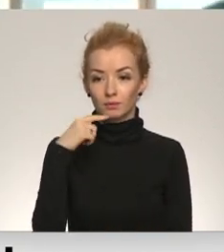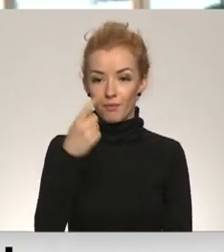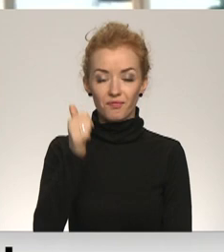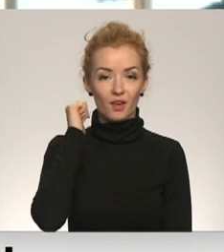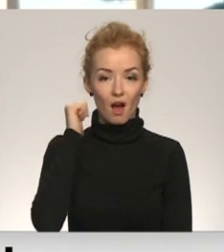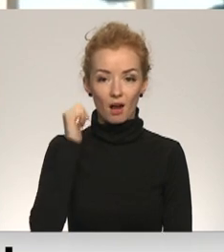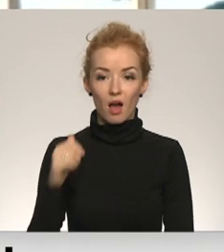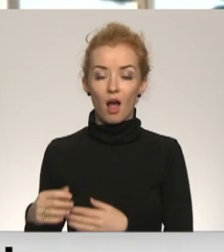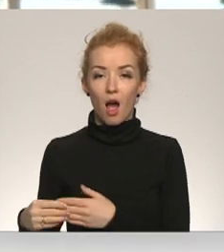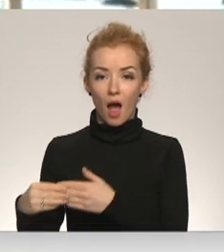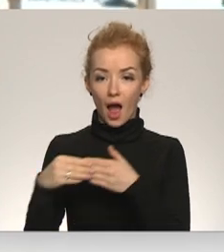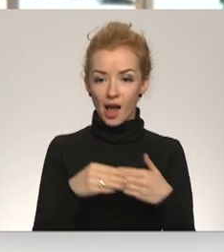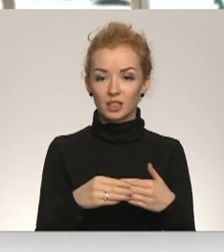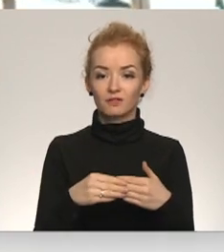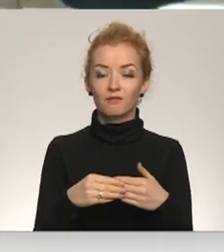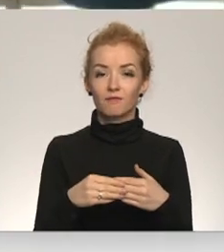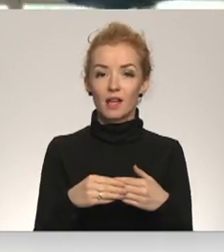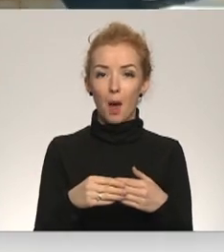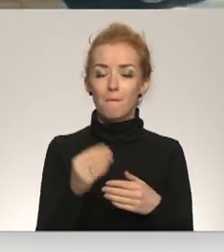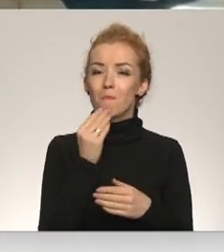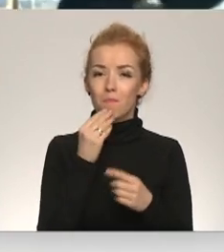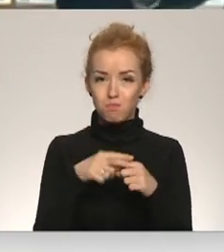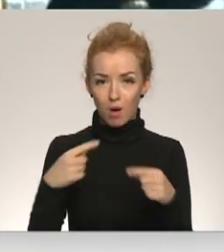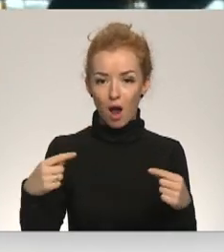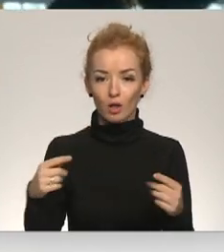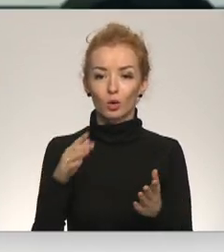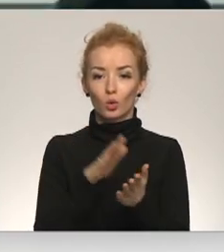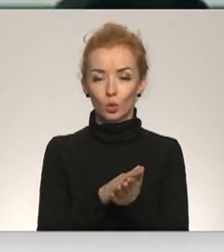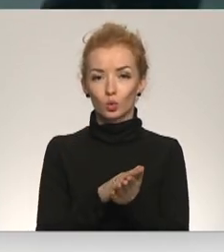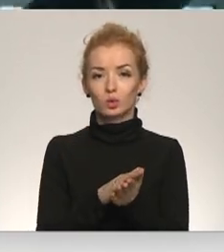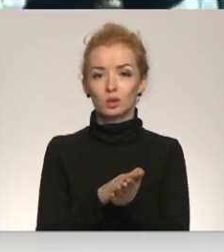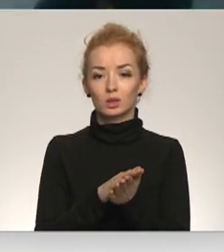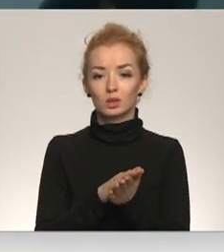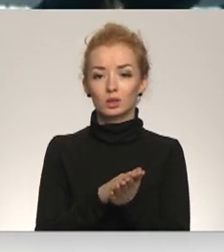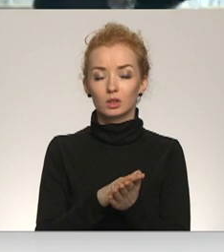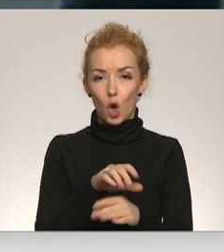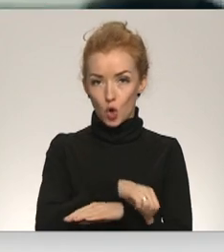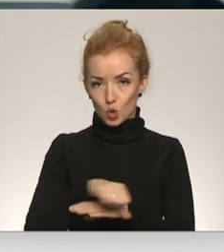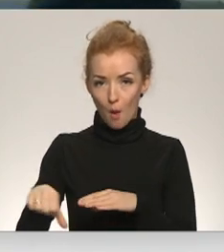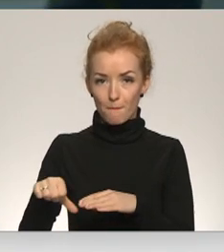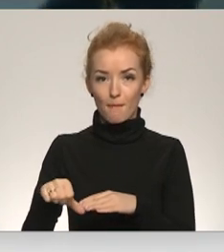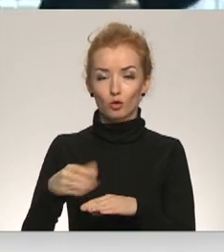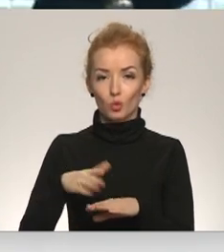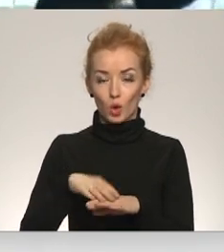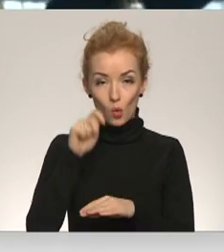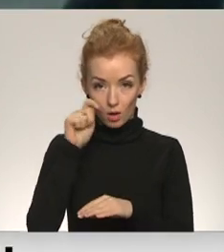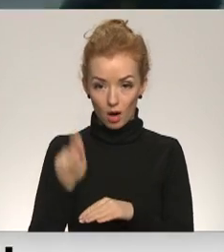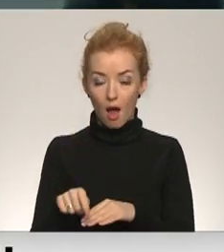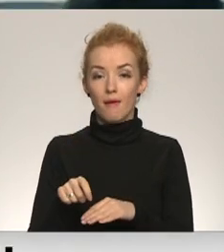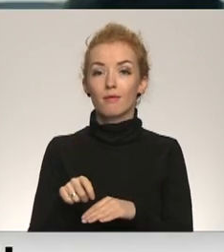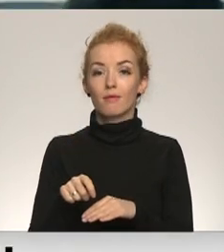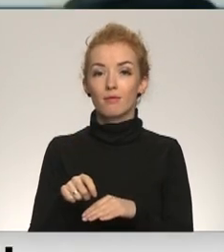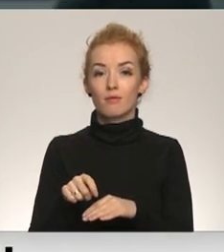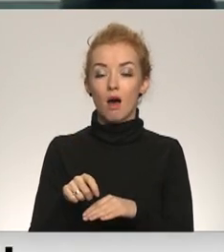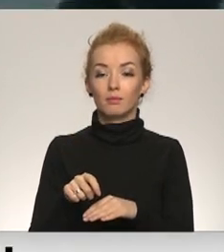aizvedām vajadzīgo visu pārtiku uz Rāvaruska Hrebene robežu kontrolas punktu, pataisno